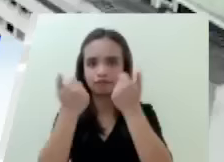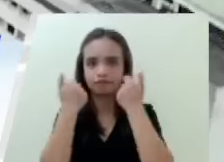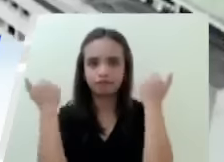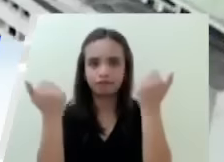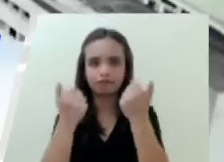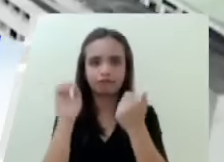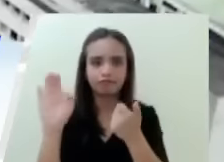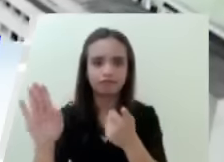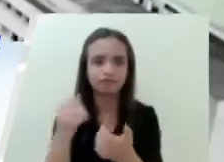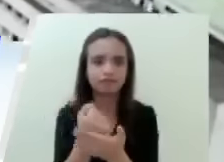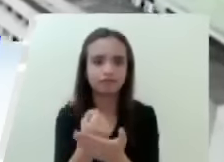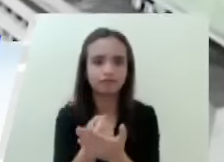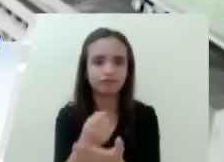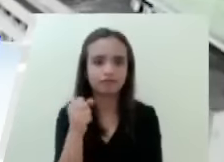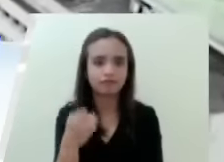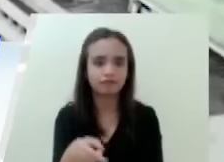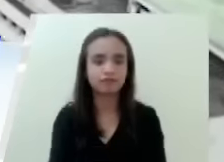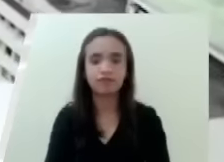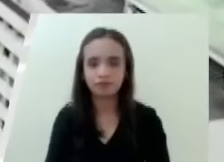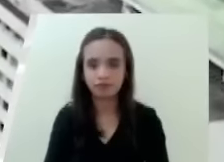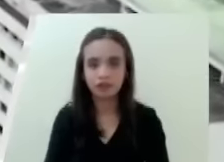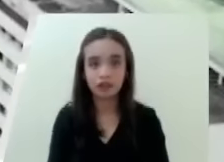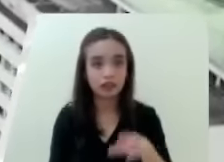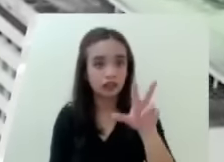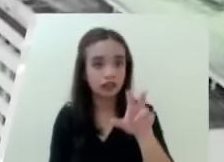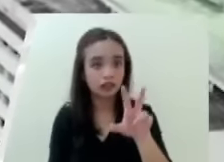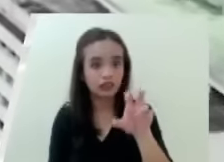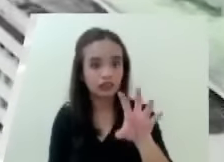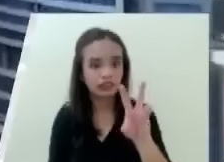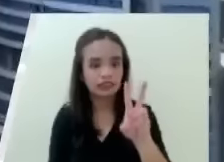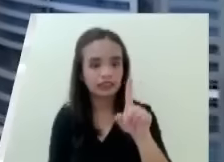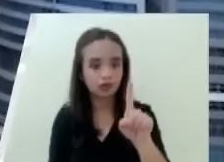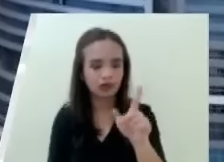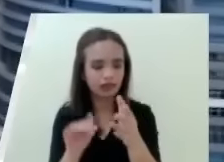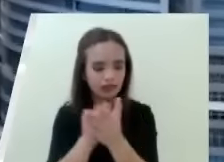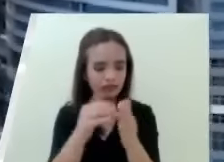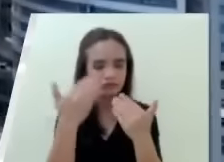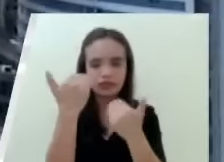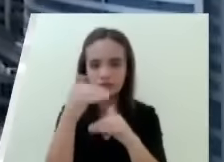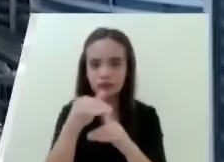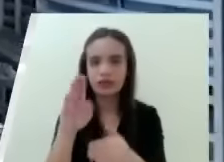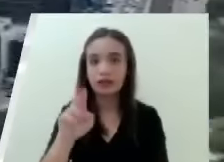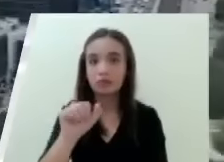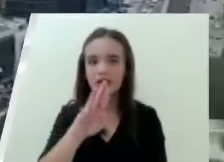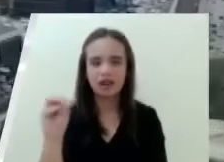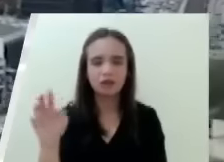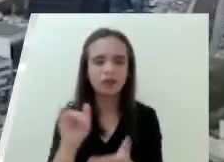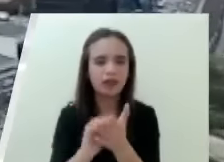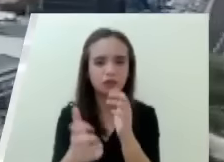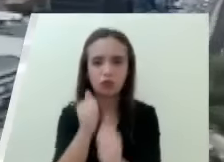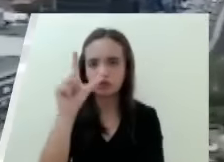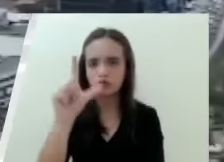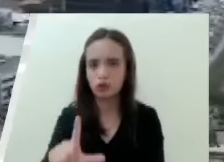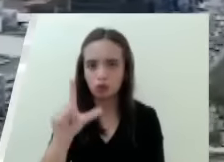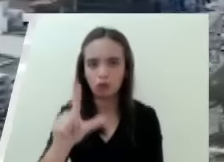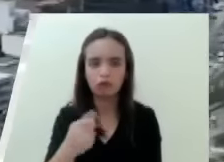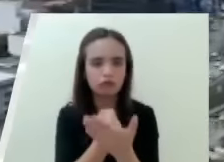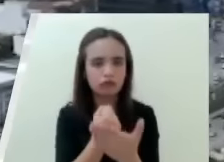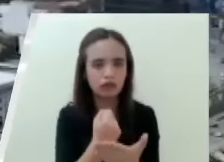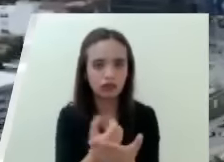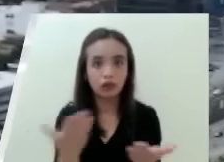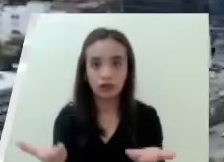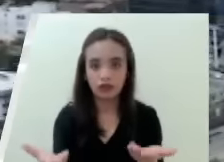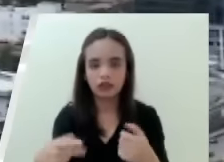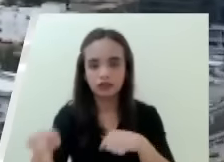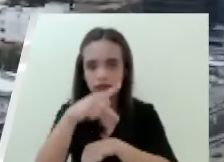order. Nasa hanggang 361 pesos lang ang minimum wage sa BARM na siyang pinakamababa sa bansa. kasunod ng huling aumento rito na